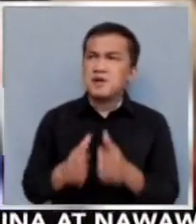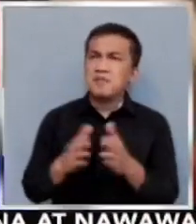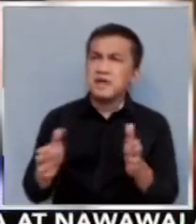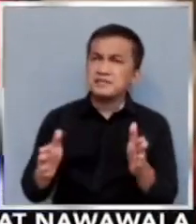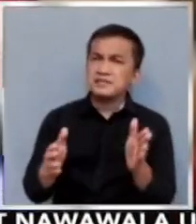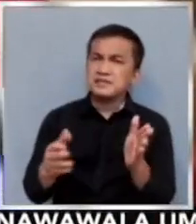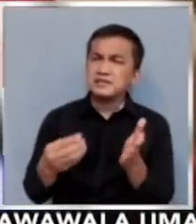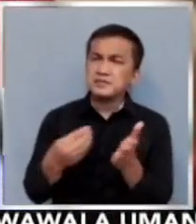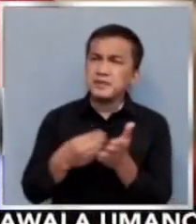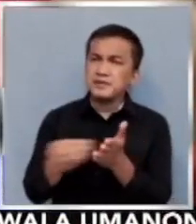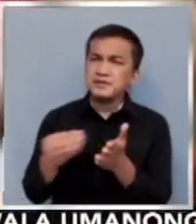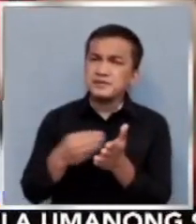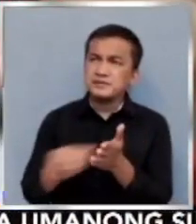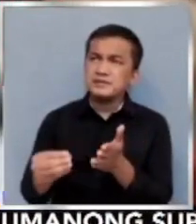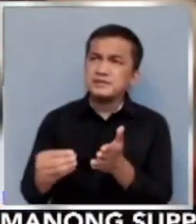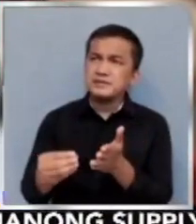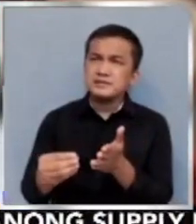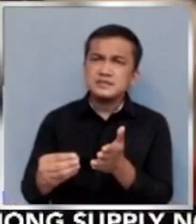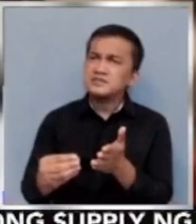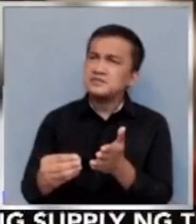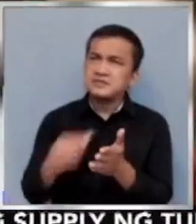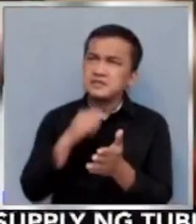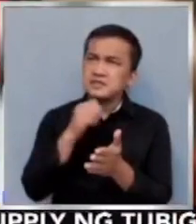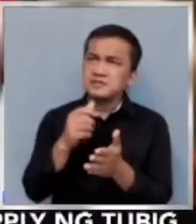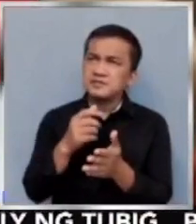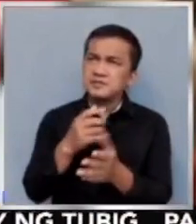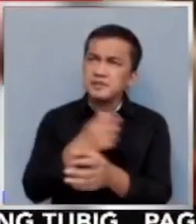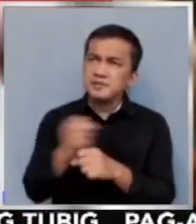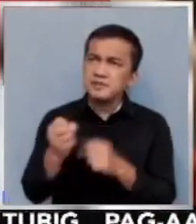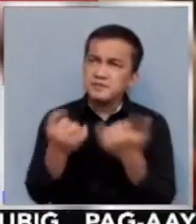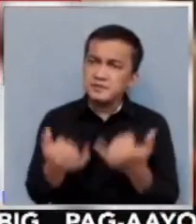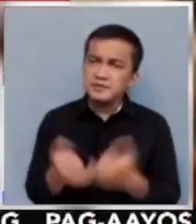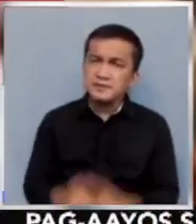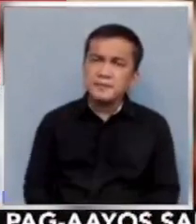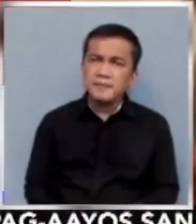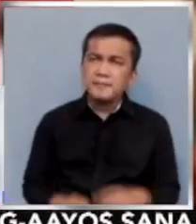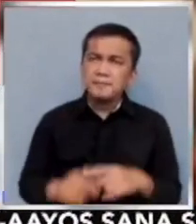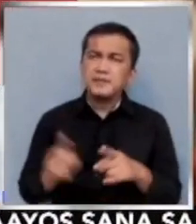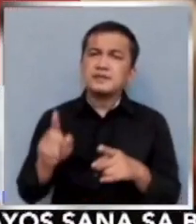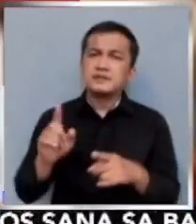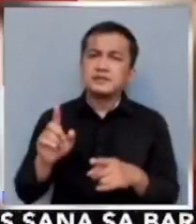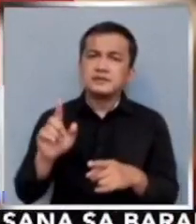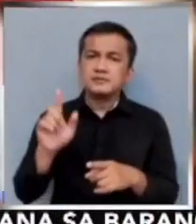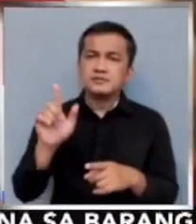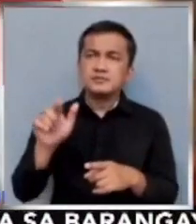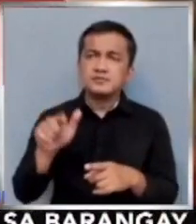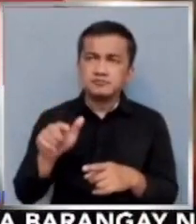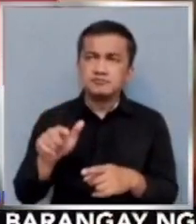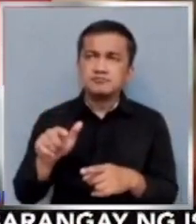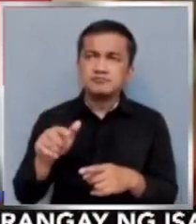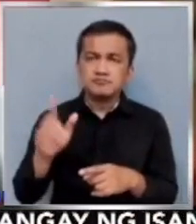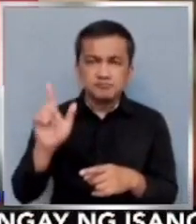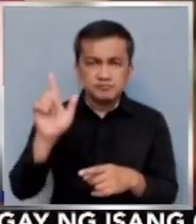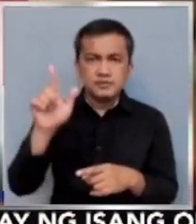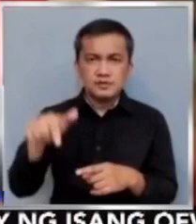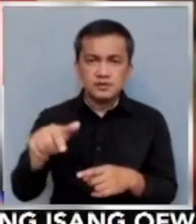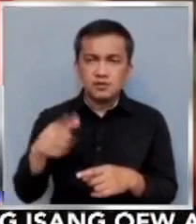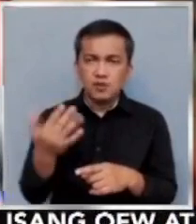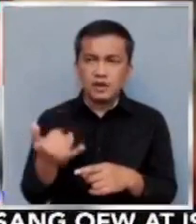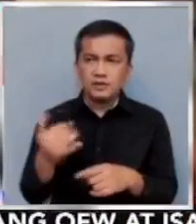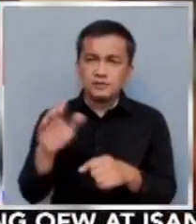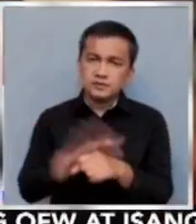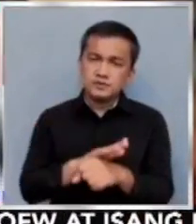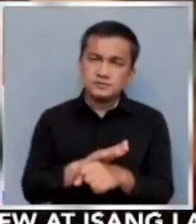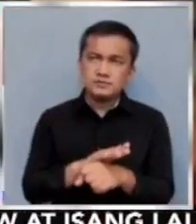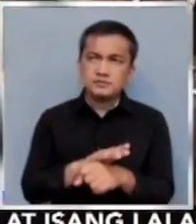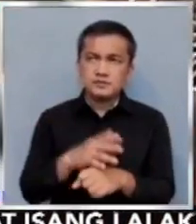Kaya hindi pa natin mababawi ngayon sa ngayon sir pag ano. Pero mga on man na siguro ano na kasi nag-pull na medyo